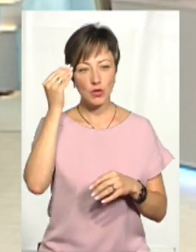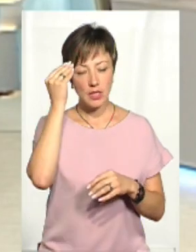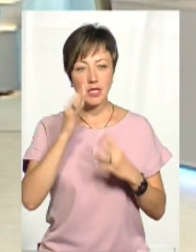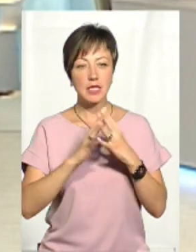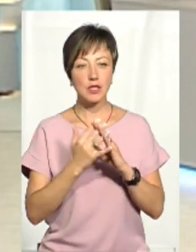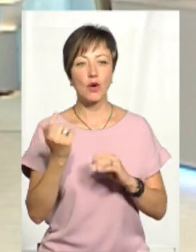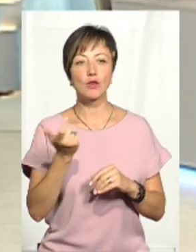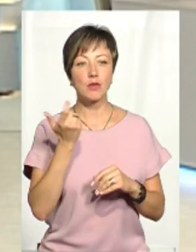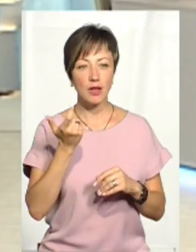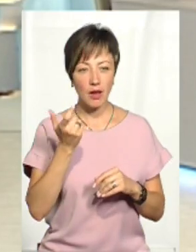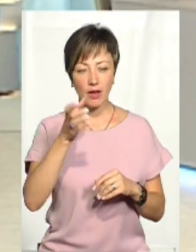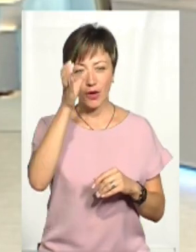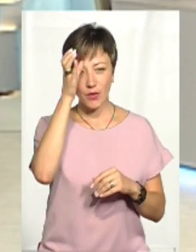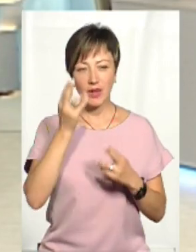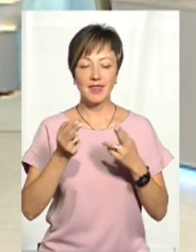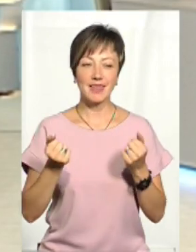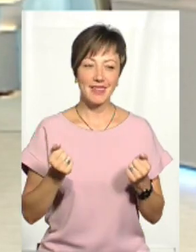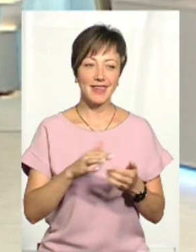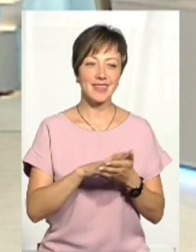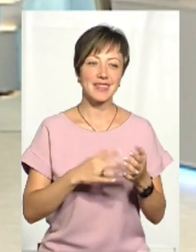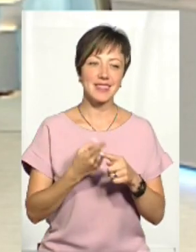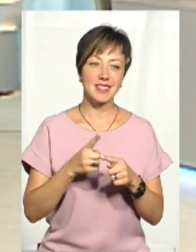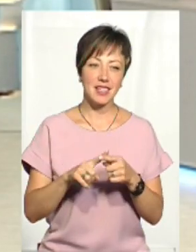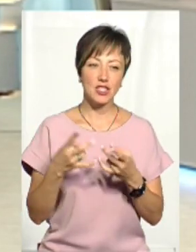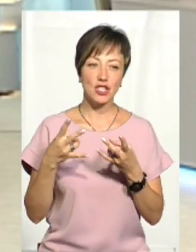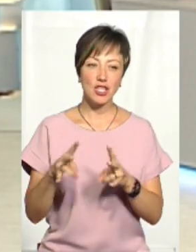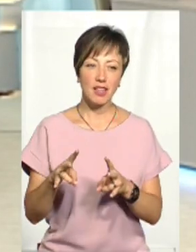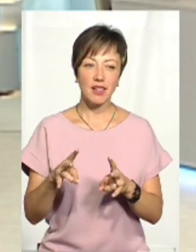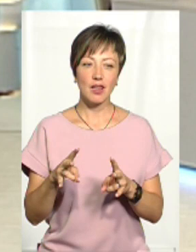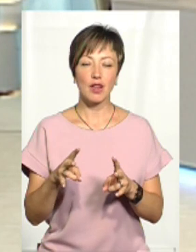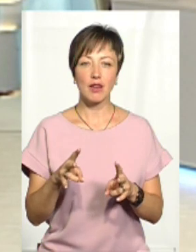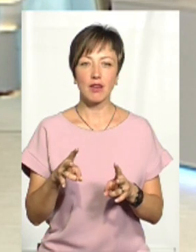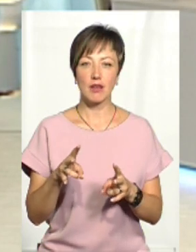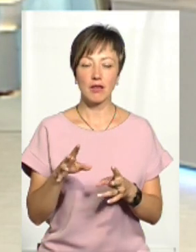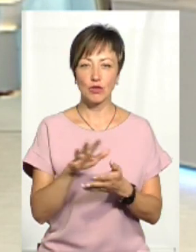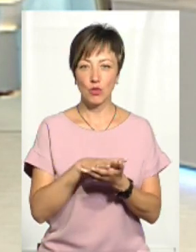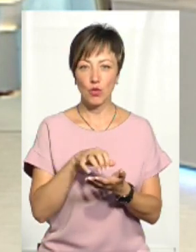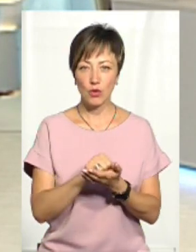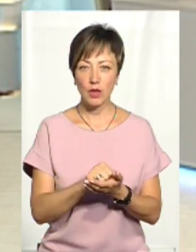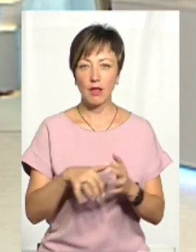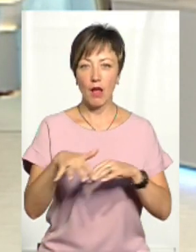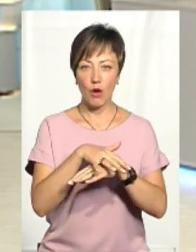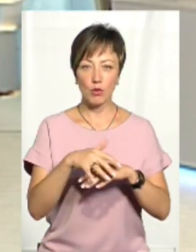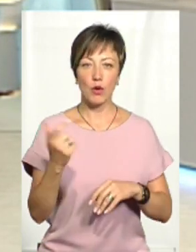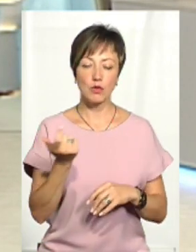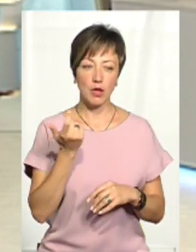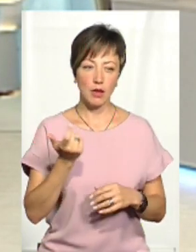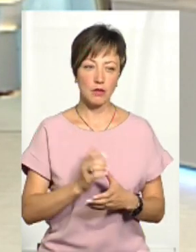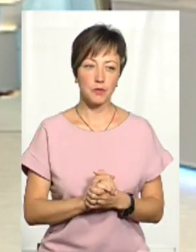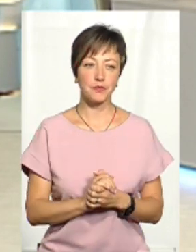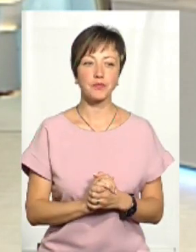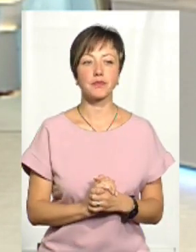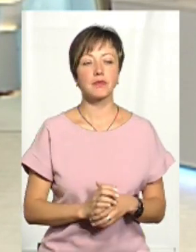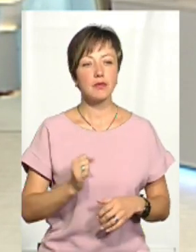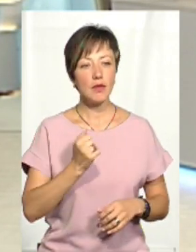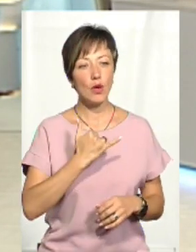зору сільськогосподарської там і так далі, це якийсь шкідник, який наносить яку шкоду народному господарству. А в